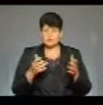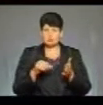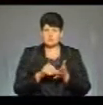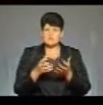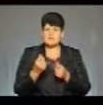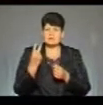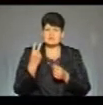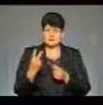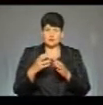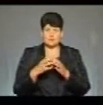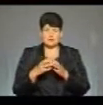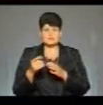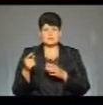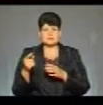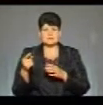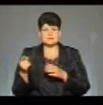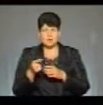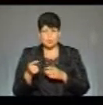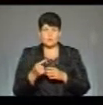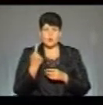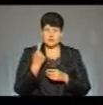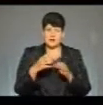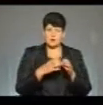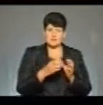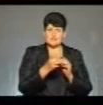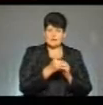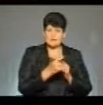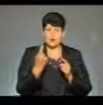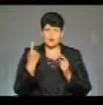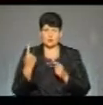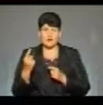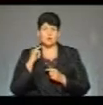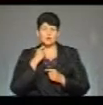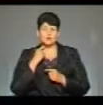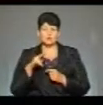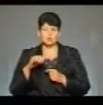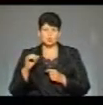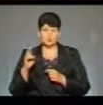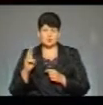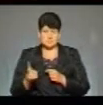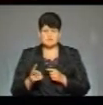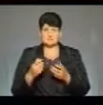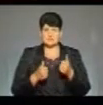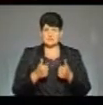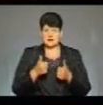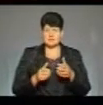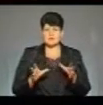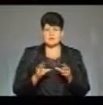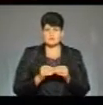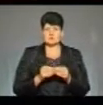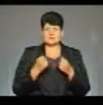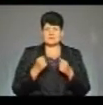з Тернополя, 1 з Рівного та 1 з Луцька. У першій грі команда тернополянок «Галичанка-2» зіграла зі спортсменками з Рівного.